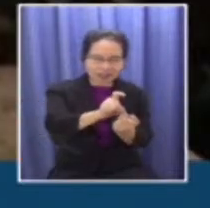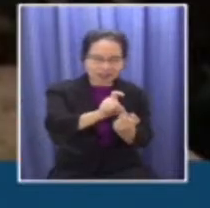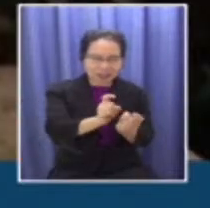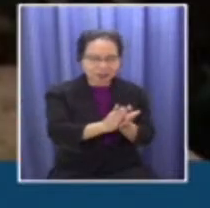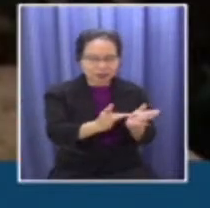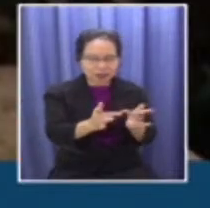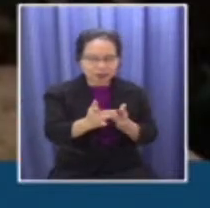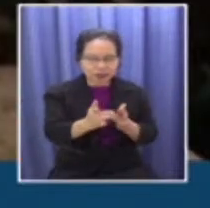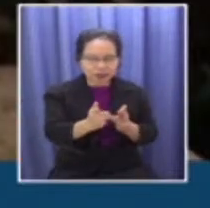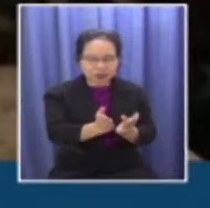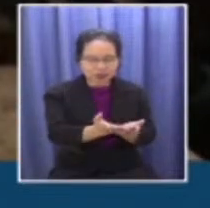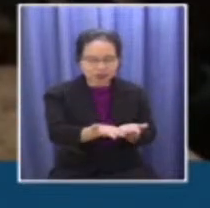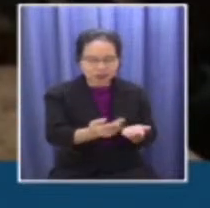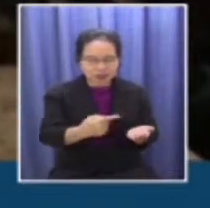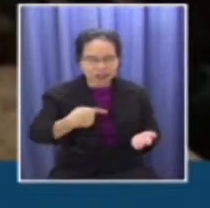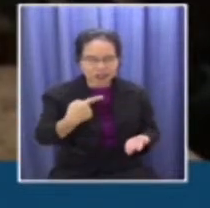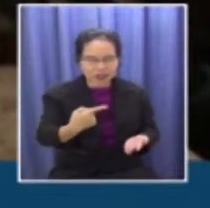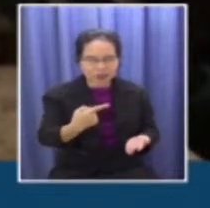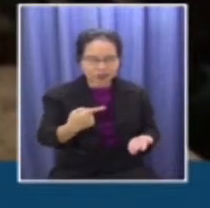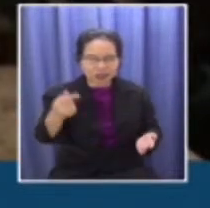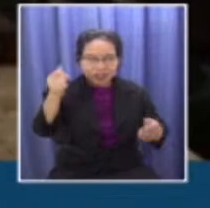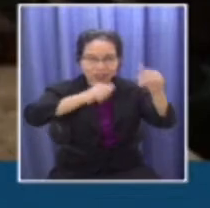Onyankopɔn na wonni atro no waka.